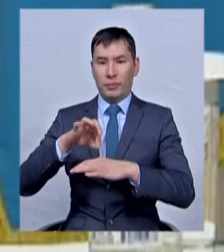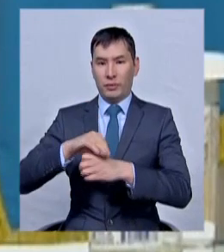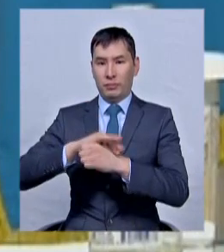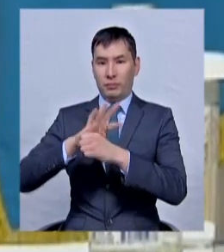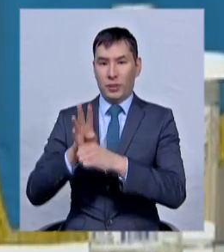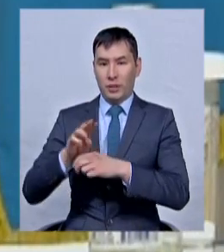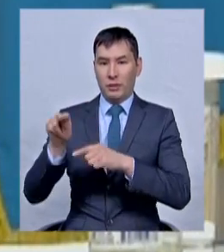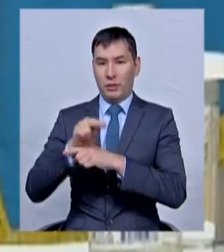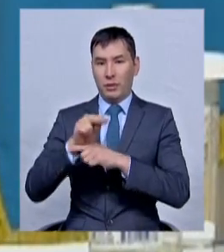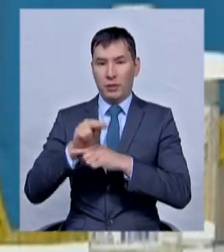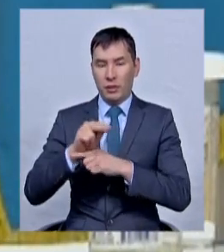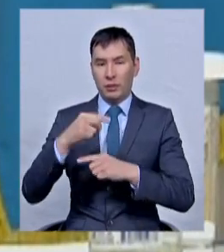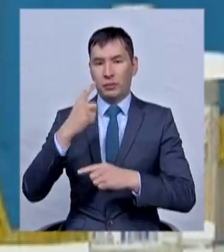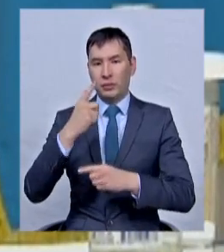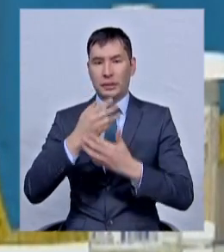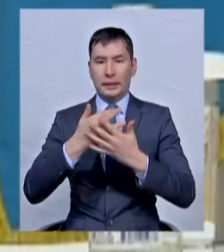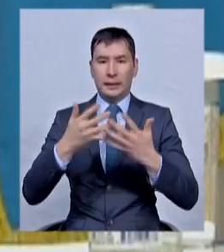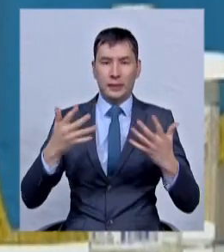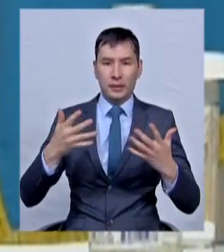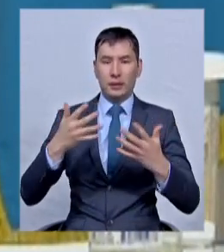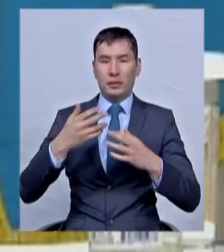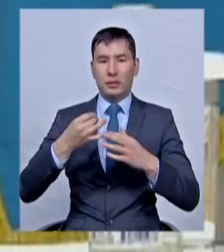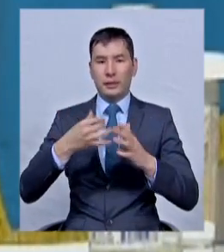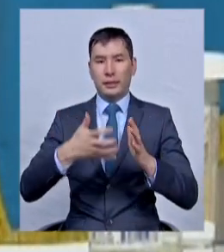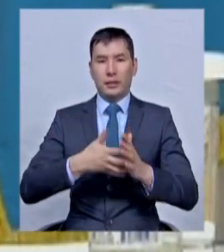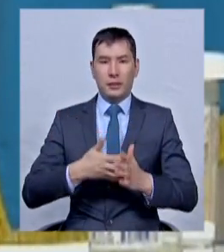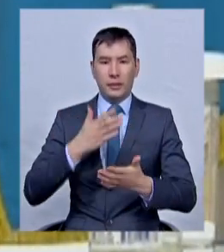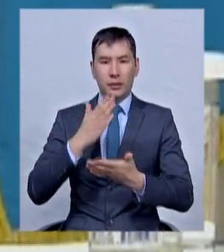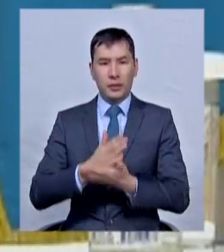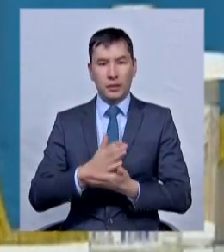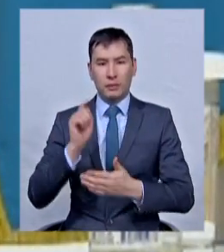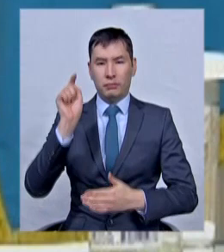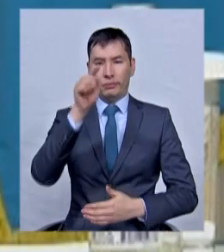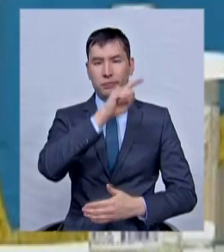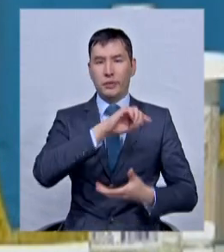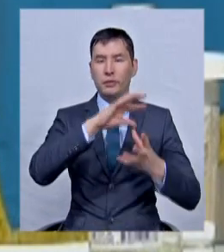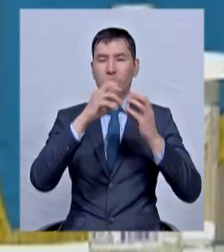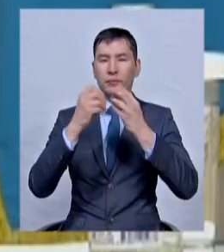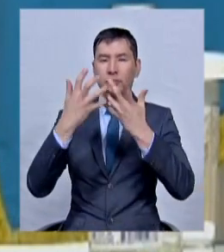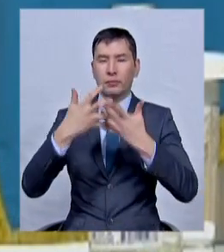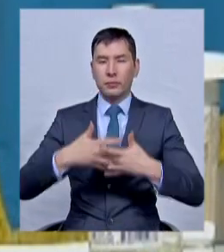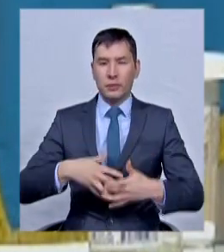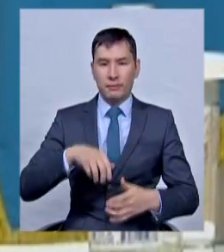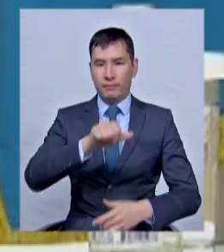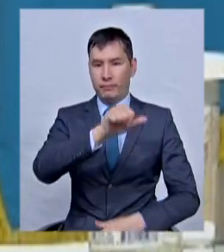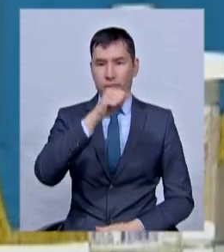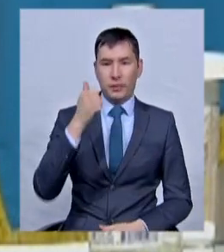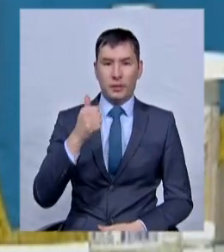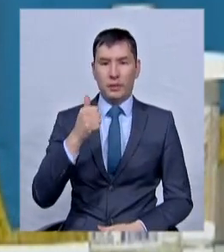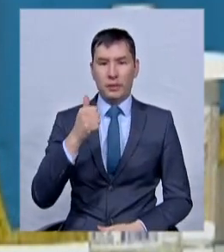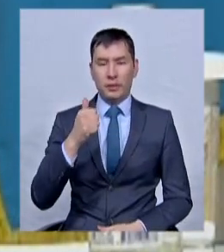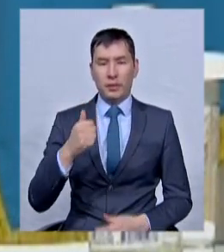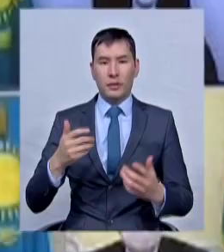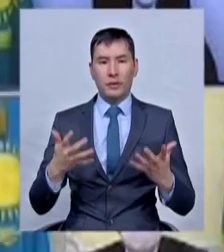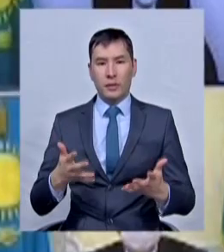арналған жеке дәрі-дәрмектер мен бірқатар медициналық өнімдер жетіспейді. Өңірлер емдеу хаттамаларын есепке алмай, өз қалауы бойынша дәрі-дәрмектерді сатып алады.